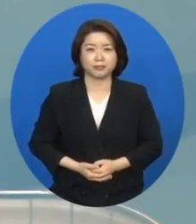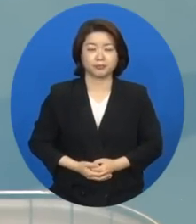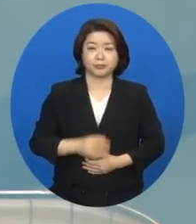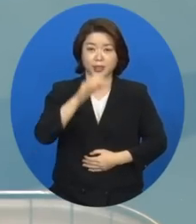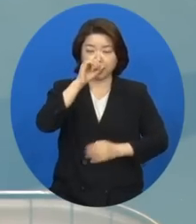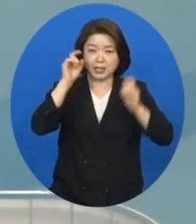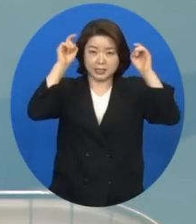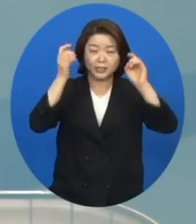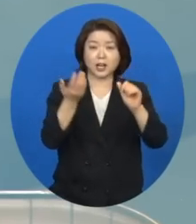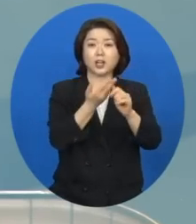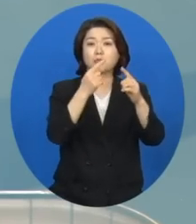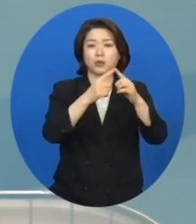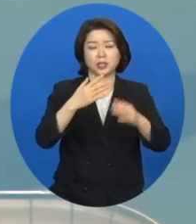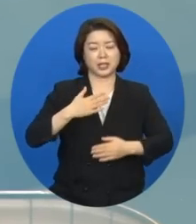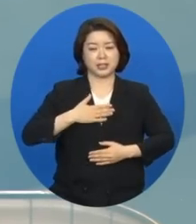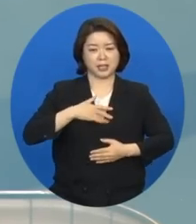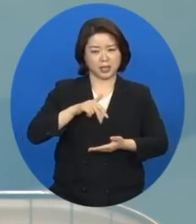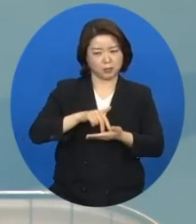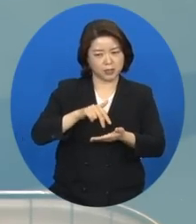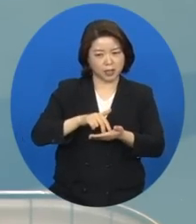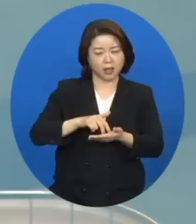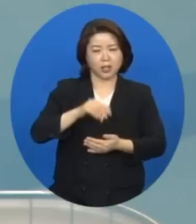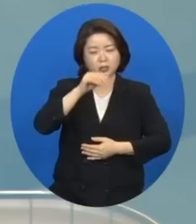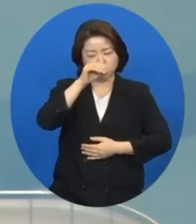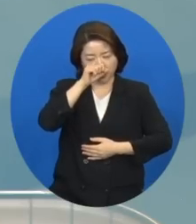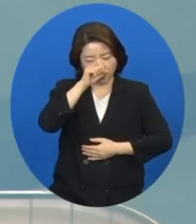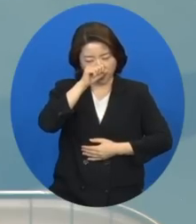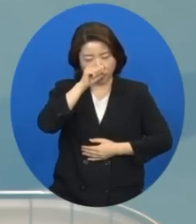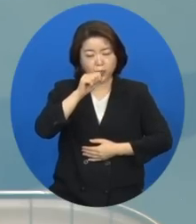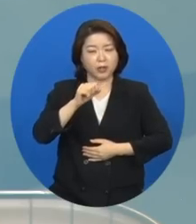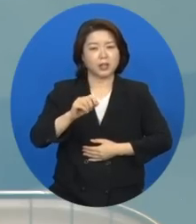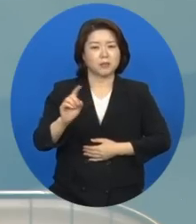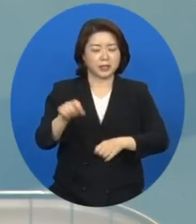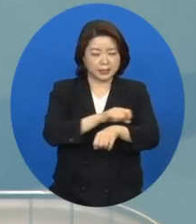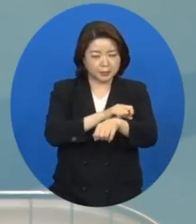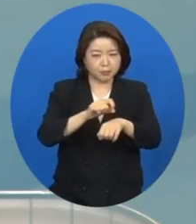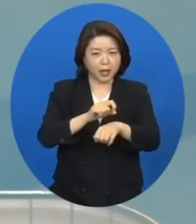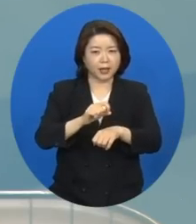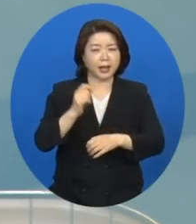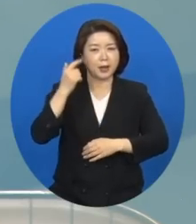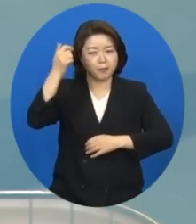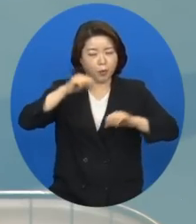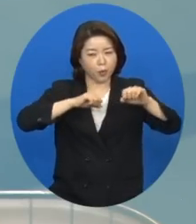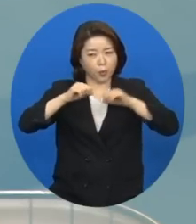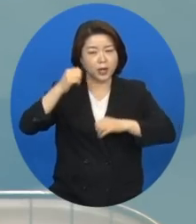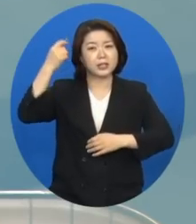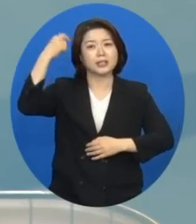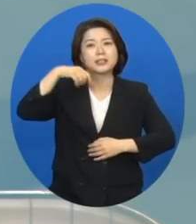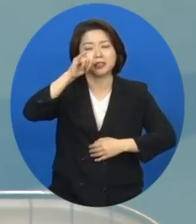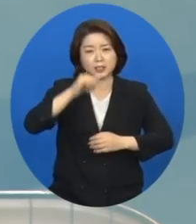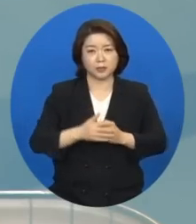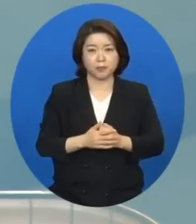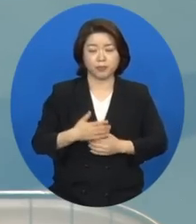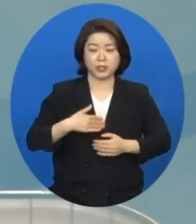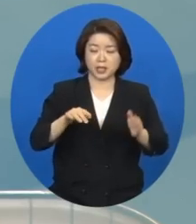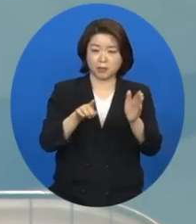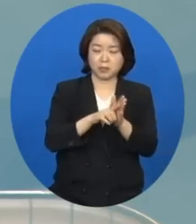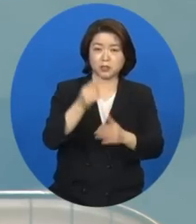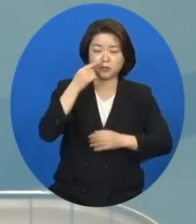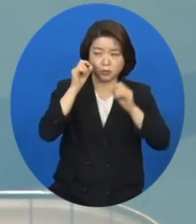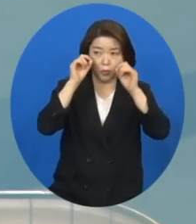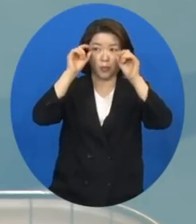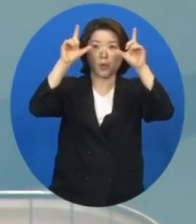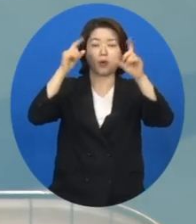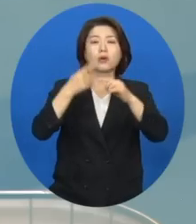선한 목자 교회는 저에게 참 특별한 목회를 맛보게 한 곳입니다. 선한 목자 교회는 제 믿음의 눈을 활짝 열어준